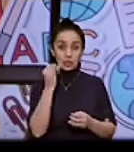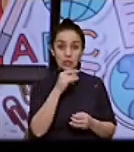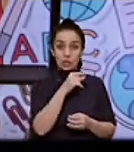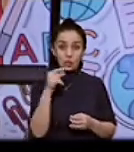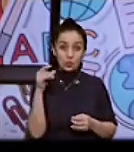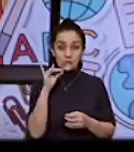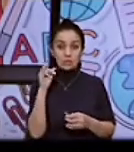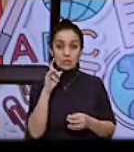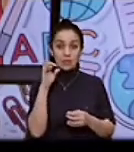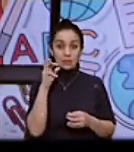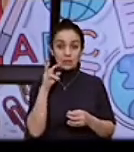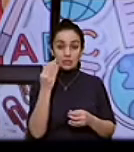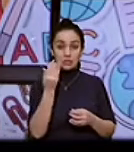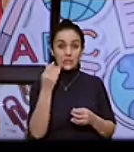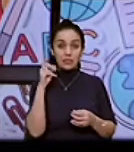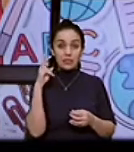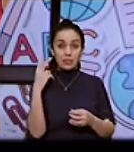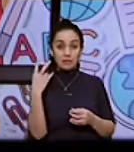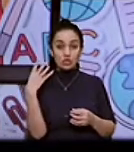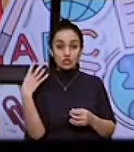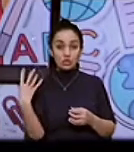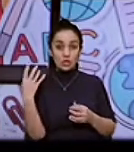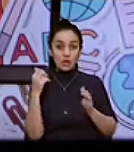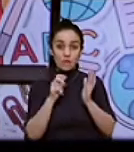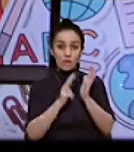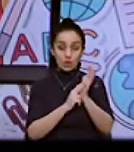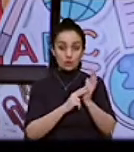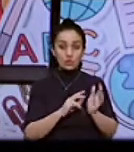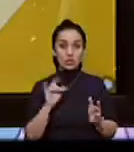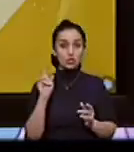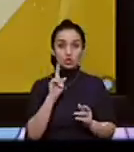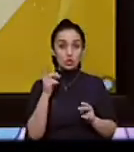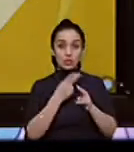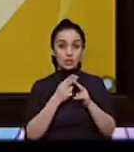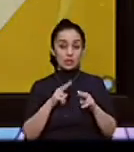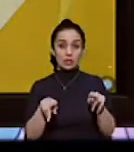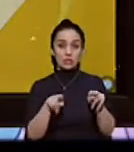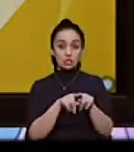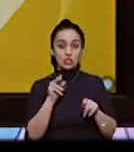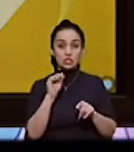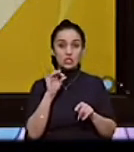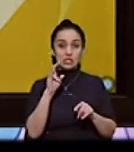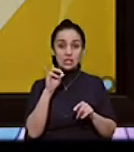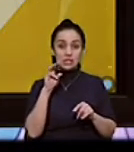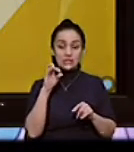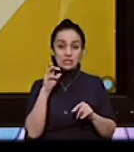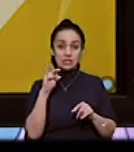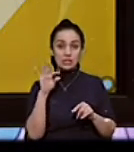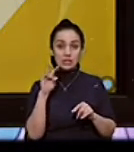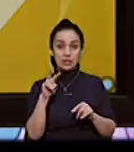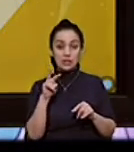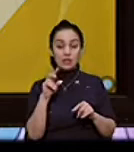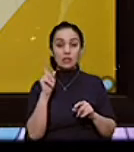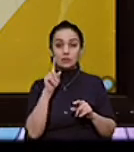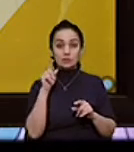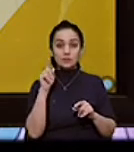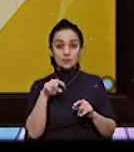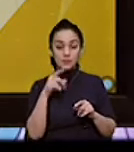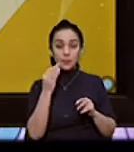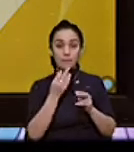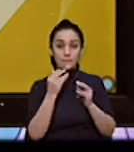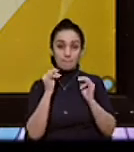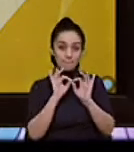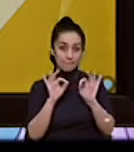изучать дроби со знаменателями 2, 4 и 8. Что такое числитель, вы уже знаете?